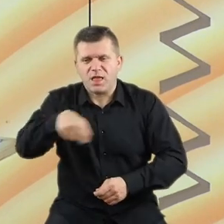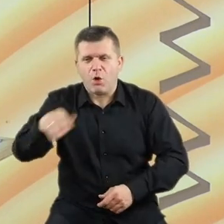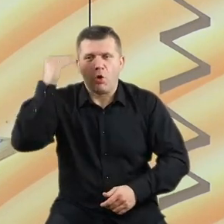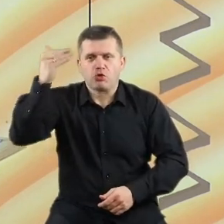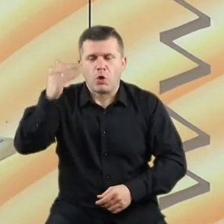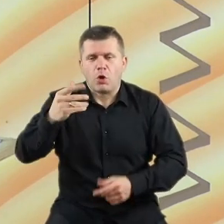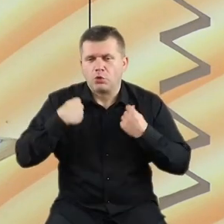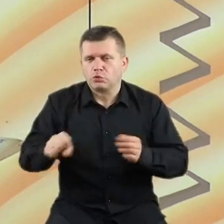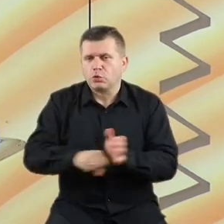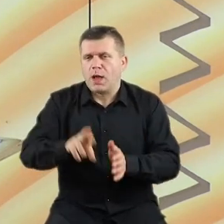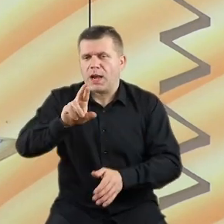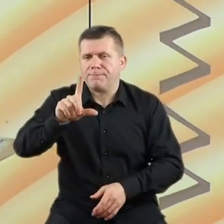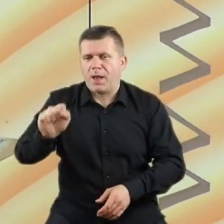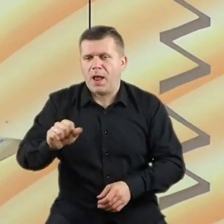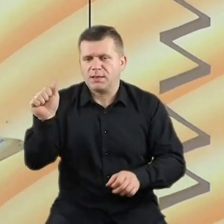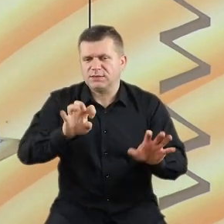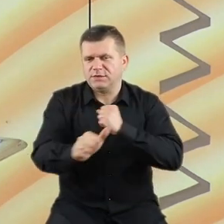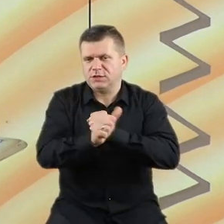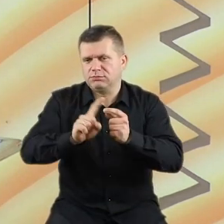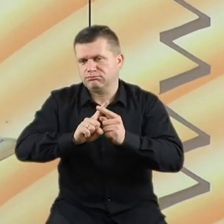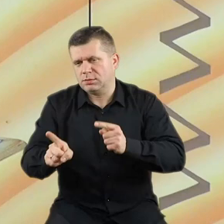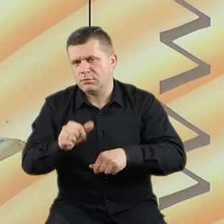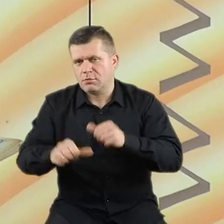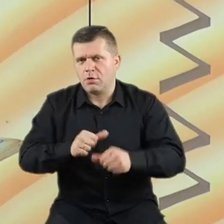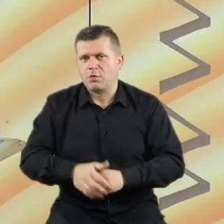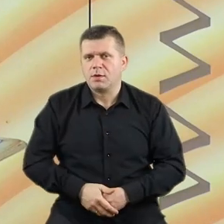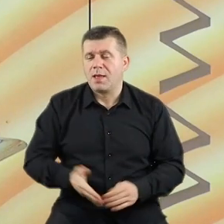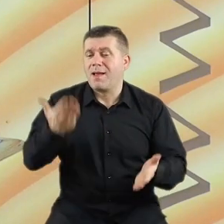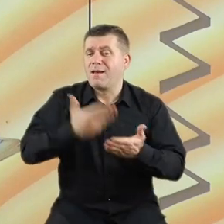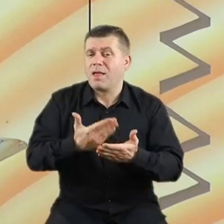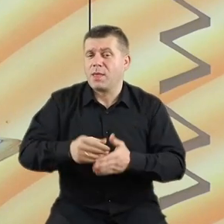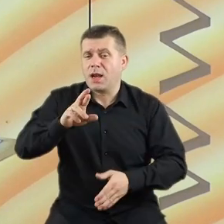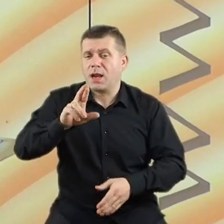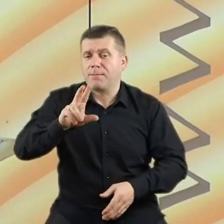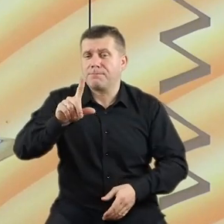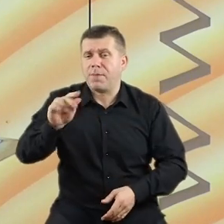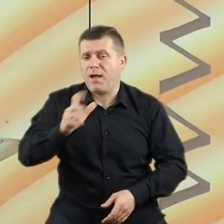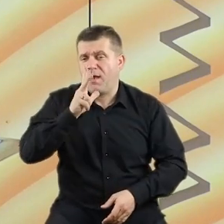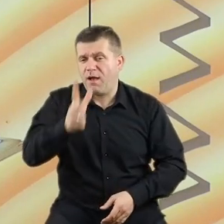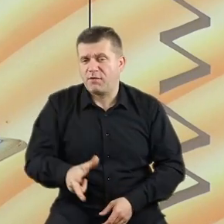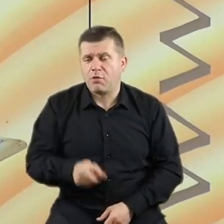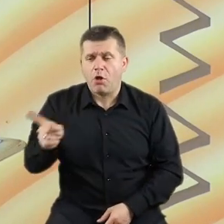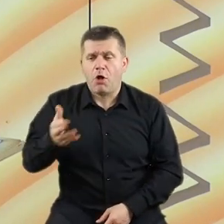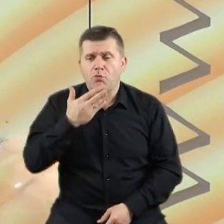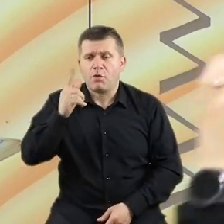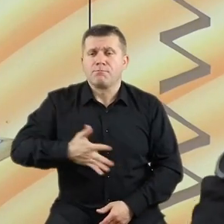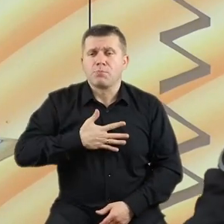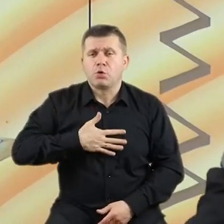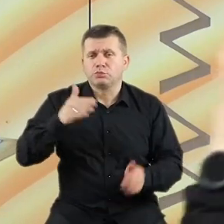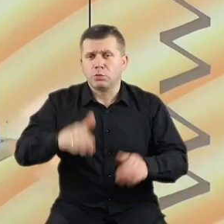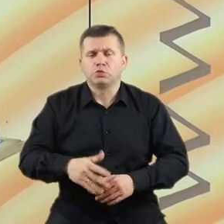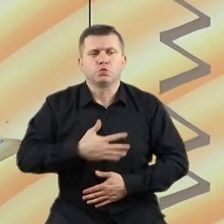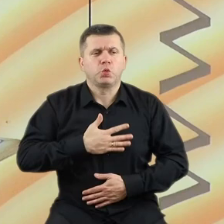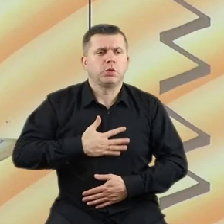osoba do RPA w latach 60. tylko dlatego, że jeszcze w RPA wtedy tak twierdziła, można poczuć ducha